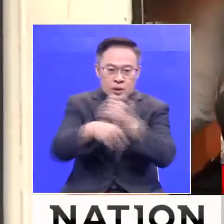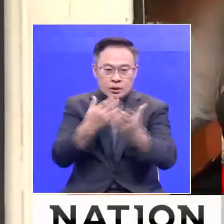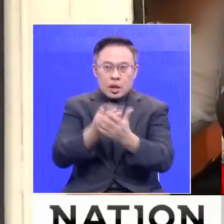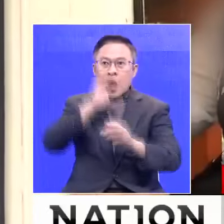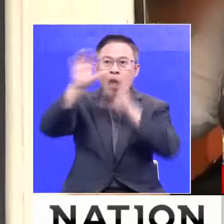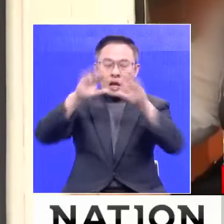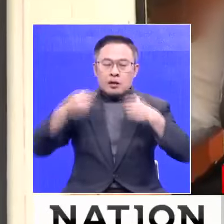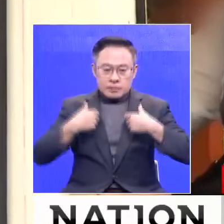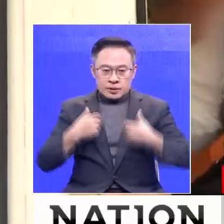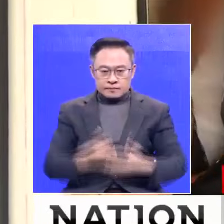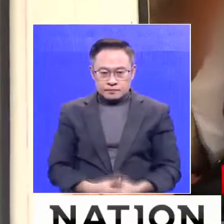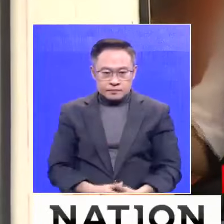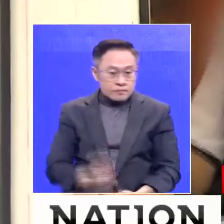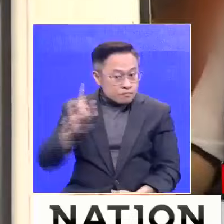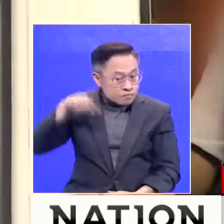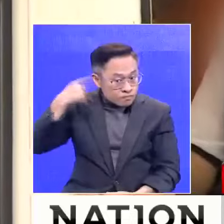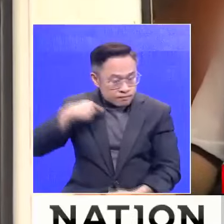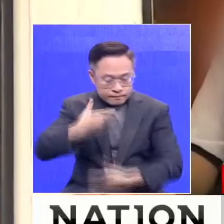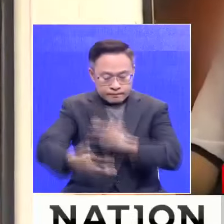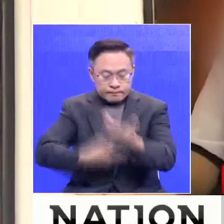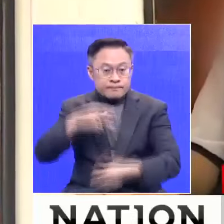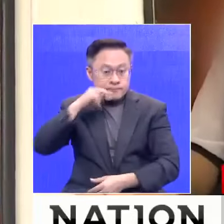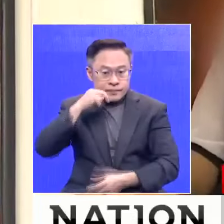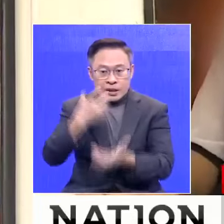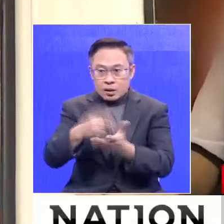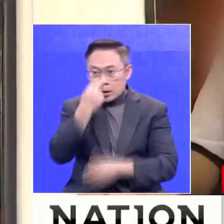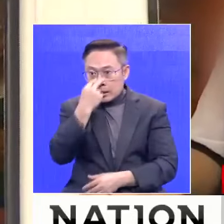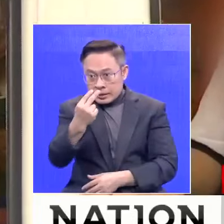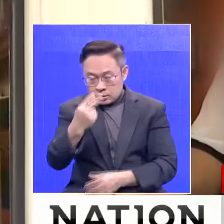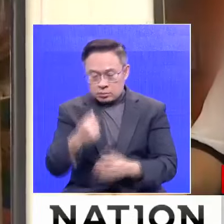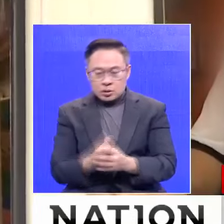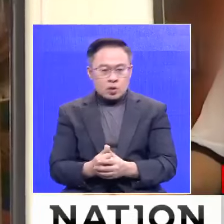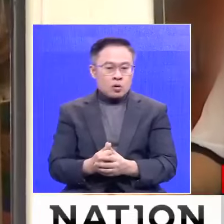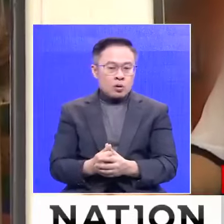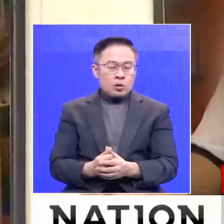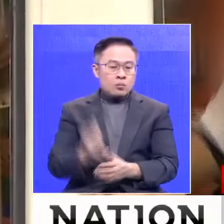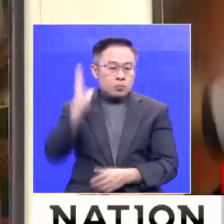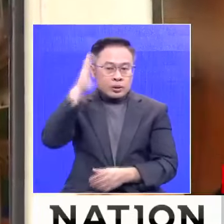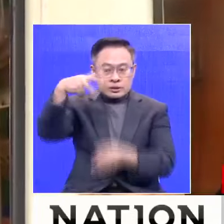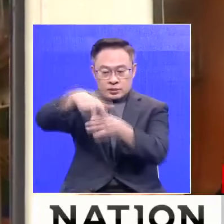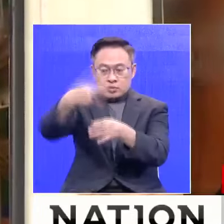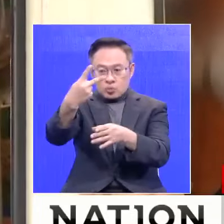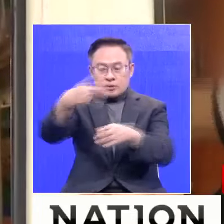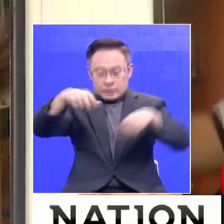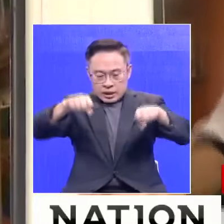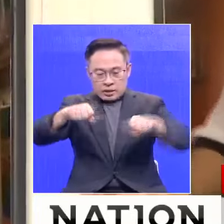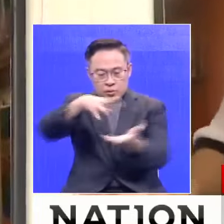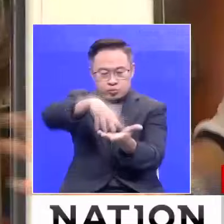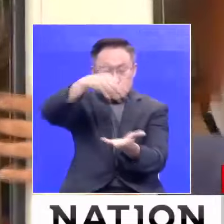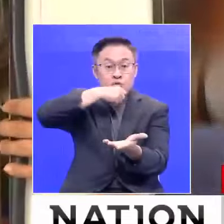เขาก็เดินมาแล้วก็พูดประมาณเหมือนกับเขาโดนปล้นแค่นั้นแหละที่ได้เห็นแค่นั้น ก็คือผู้เสียหายที่เขาพูดว่าเขาโดนปล้น ใช่แล้วเขาก็ไปยืนรออยู่ตรง